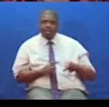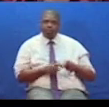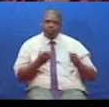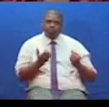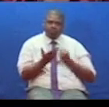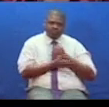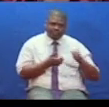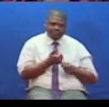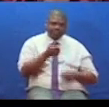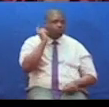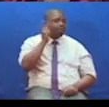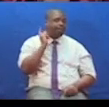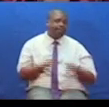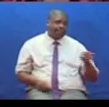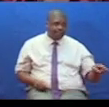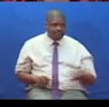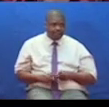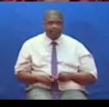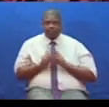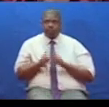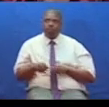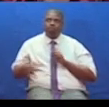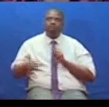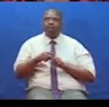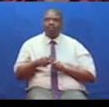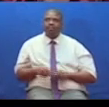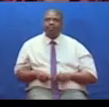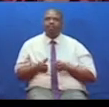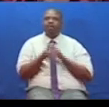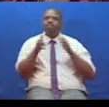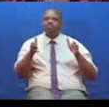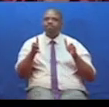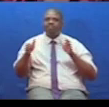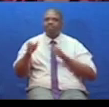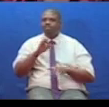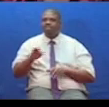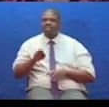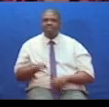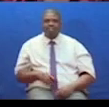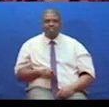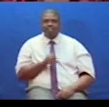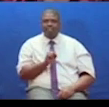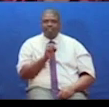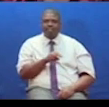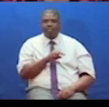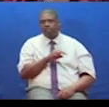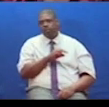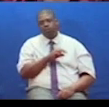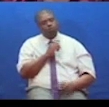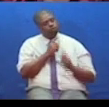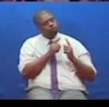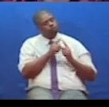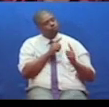tutazalisha umeme, tutakuwa na plastics na fabrics, hii CNG waliokuwa naongea kwenye magari,